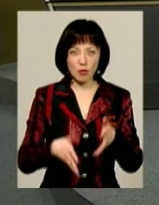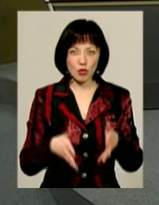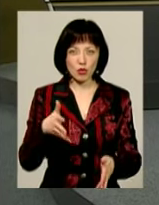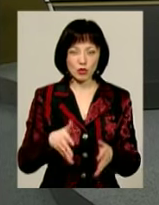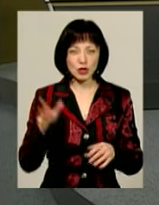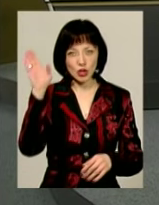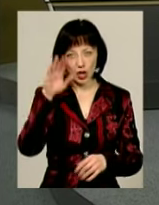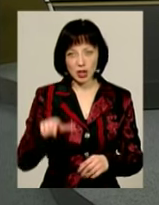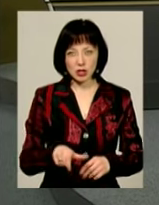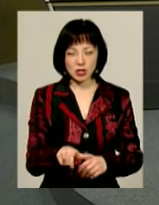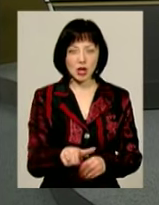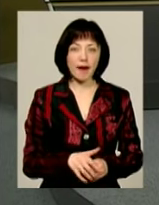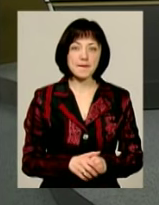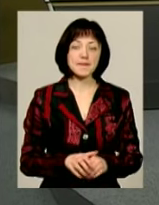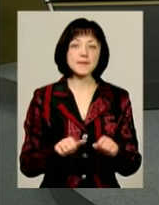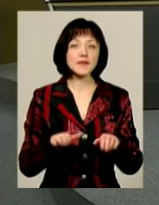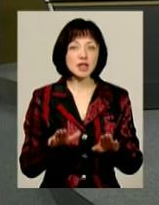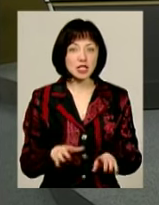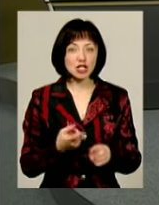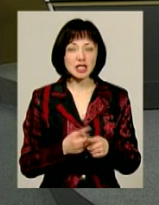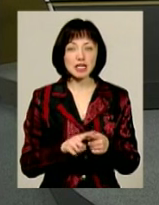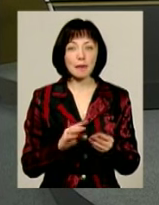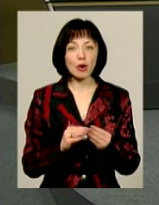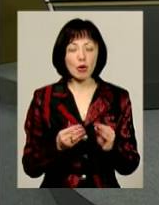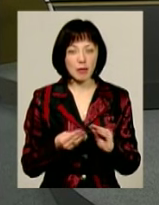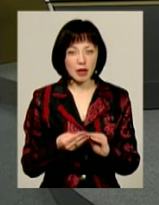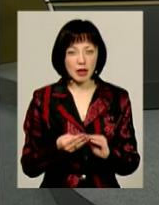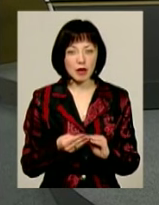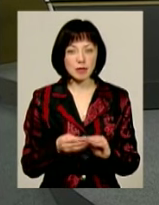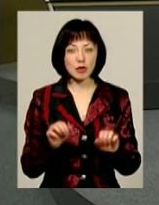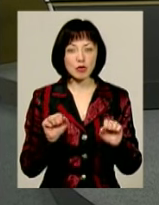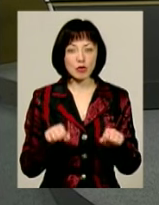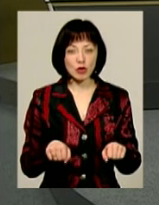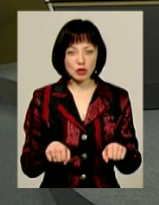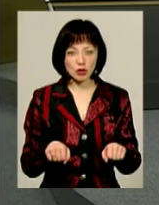замулюється річка. От, вирішити ці проблеми, звичайно,